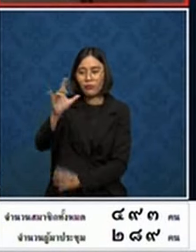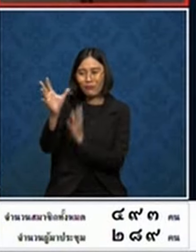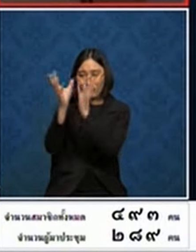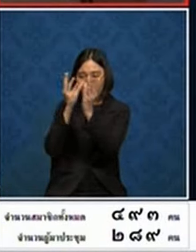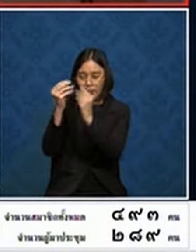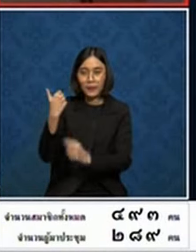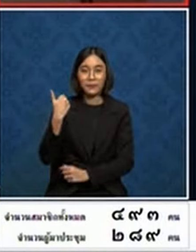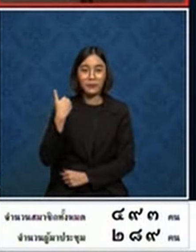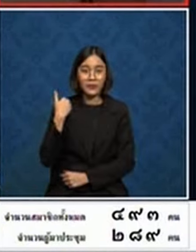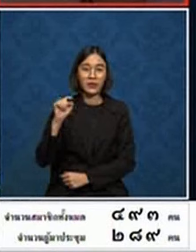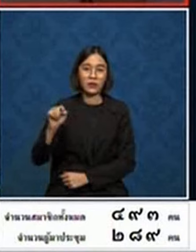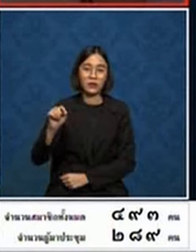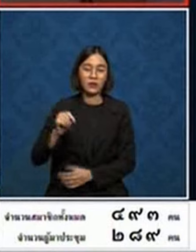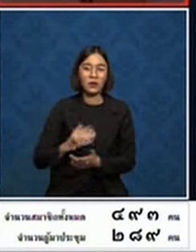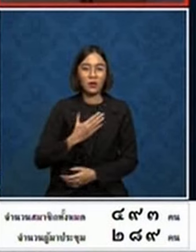นี้อยู่นะครับ